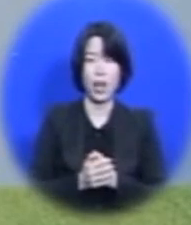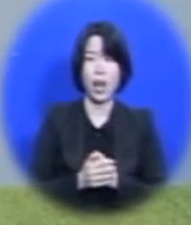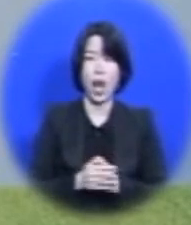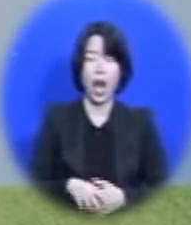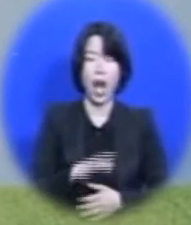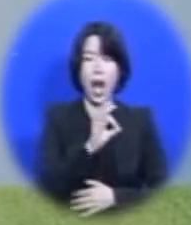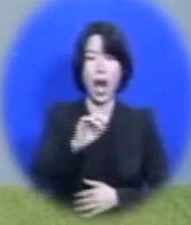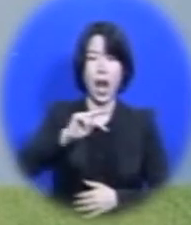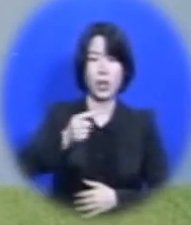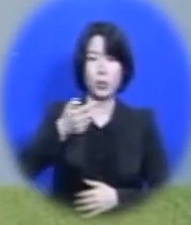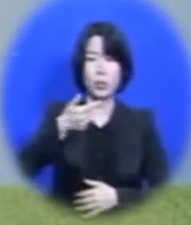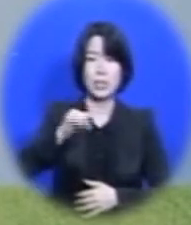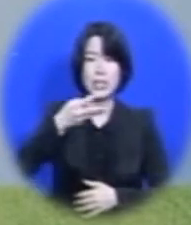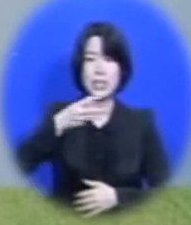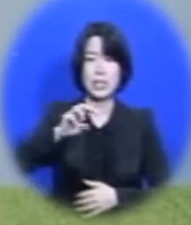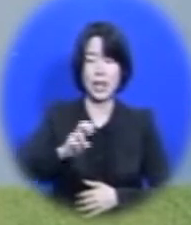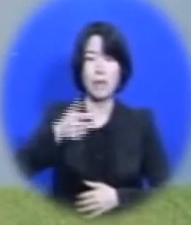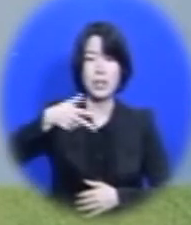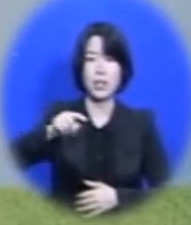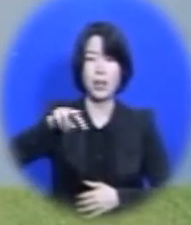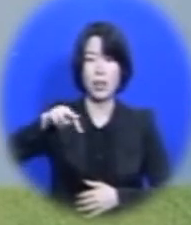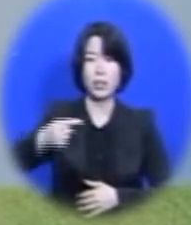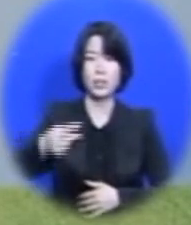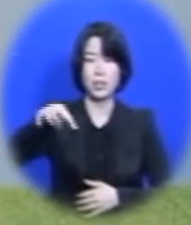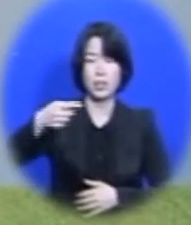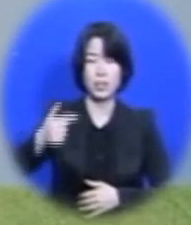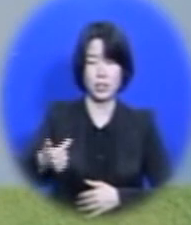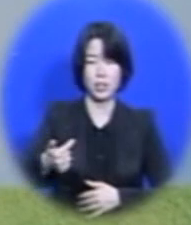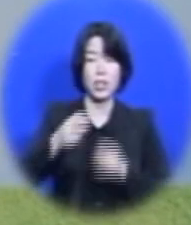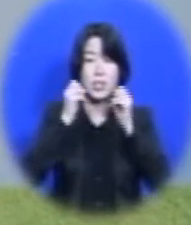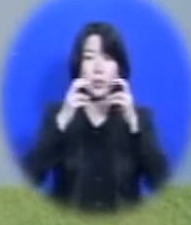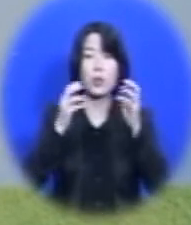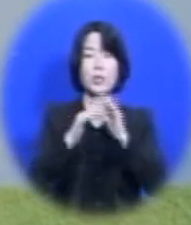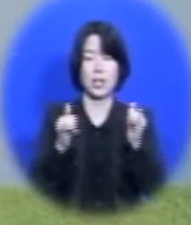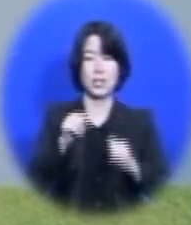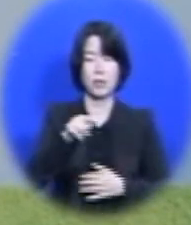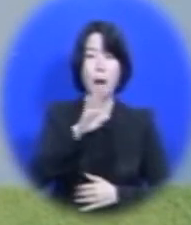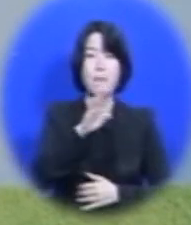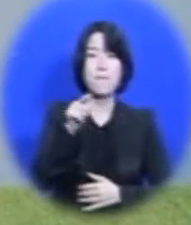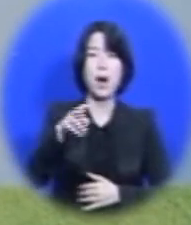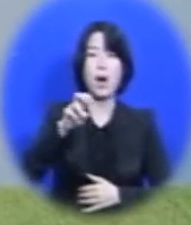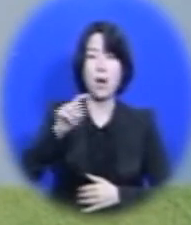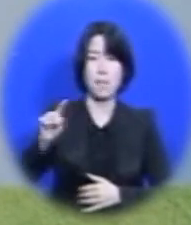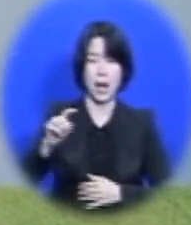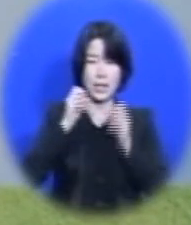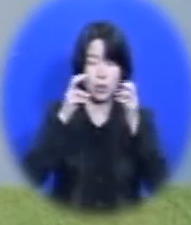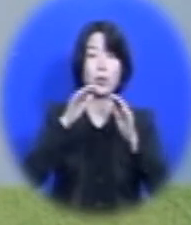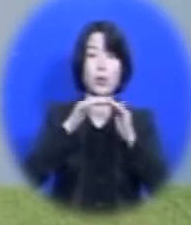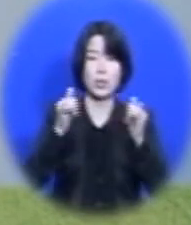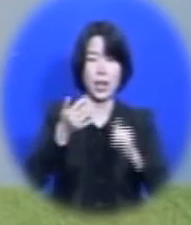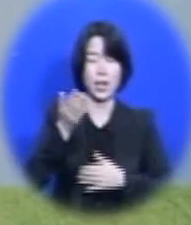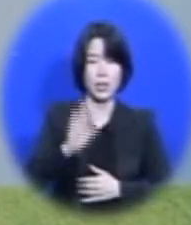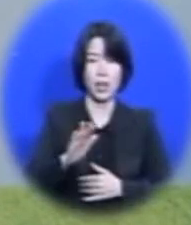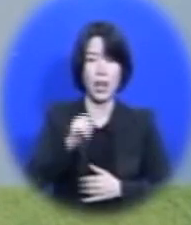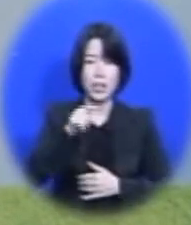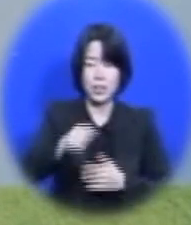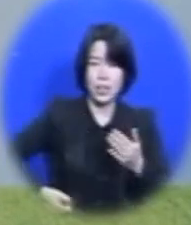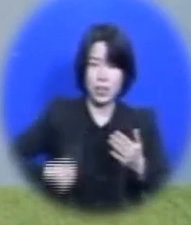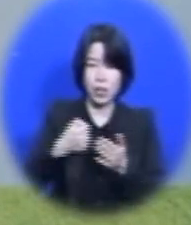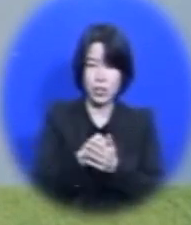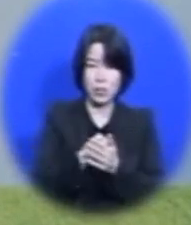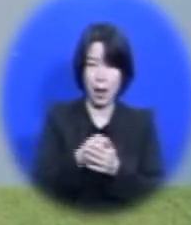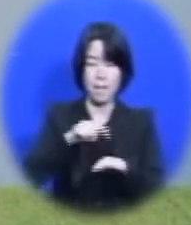아도니람 저드슨 선교사님, 그분은 버마 선교사님입니다. 그분이 버마 선교사로 가기로 마음에 결심을